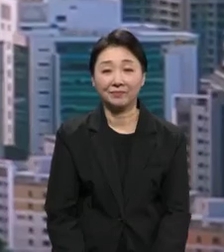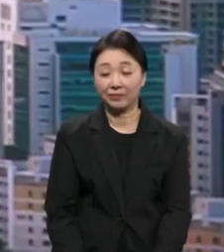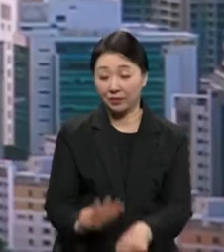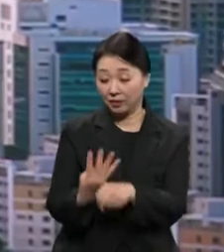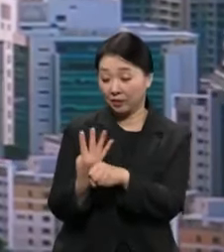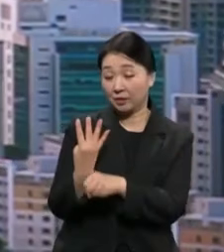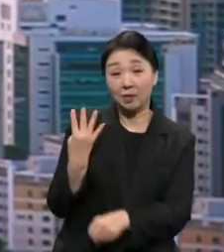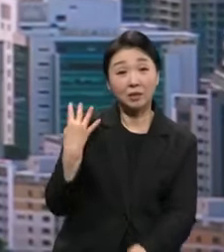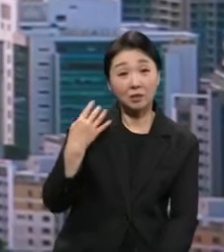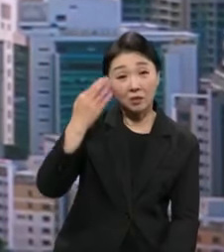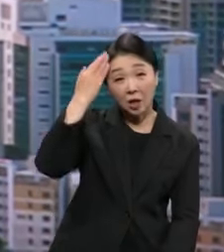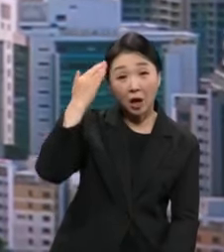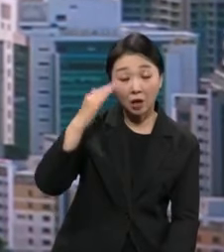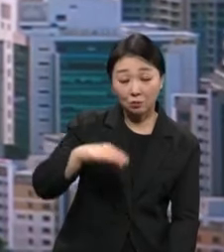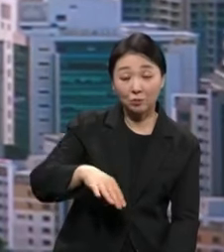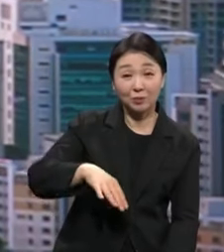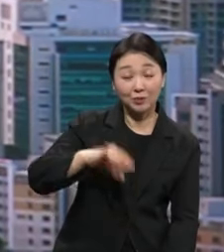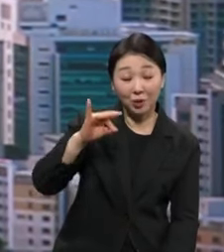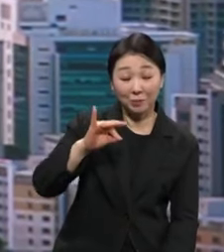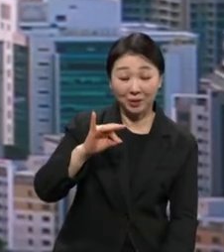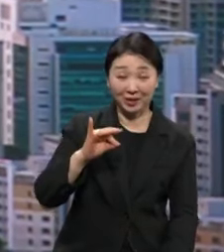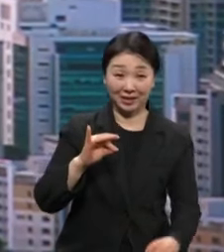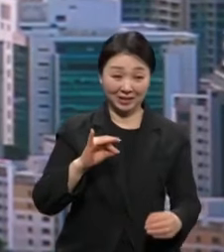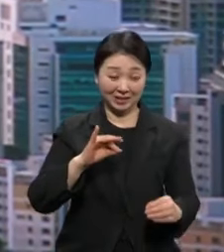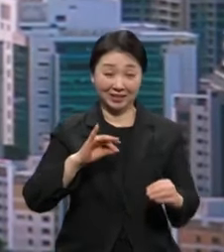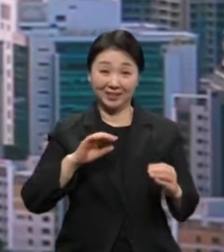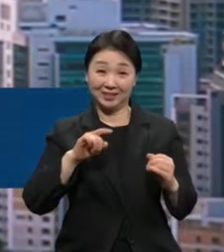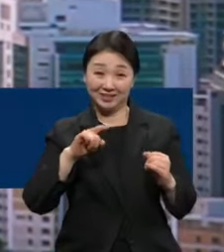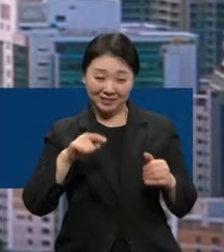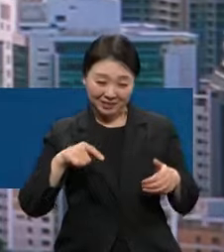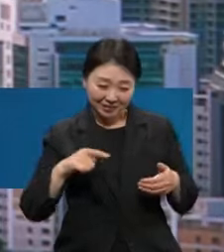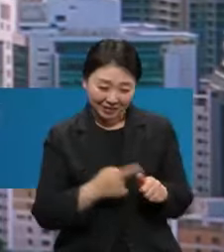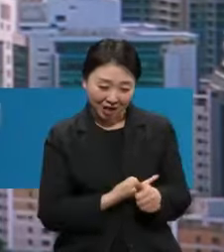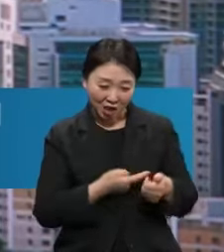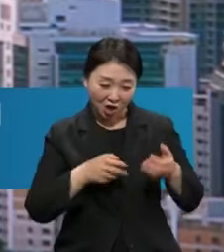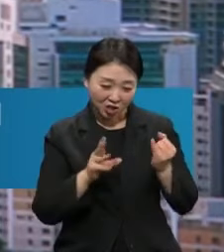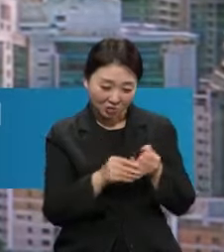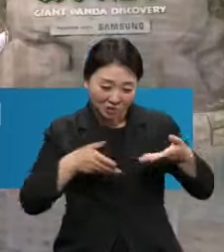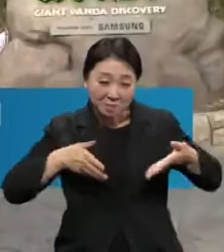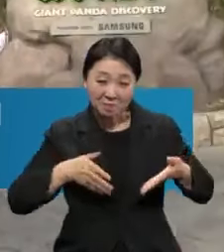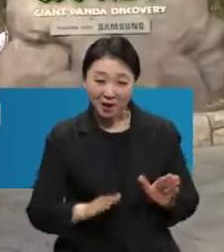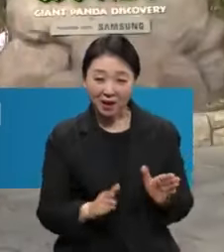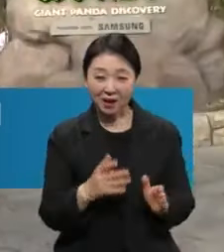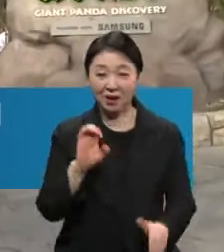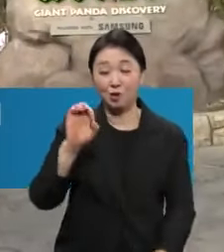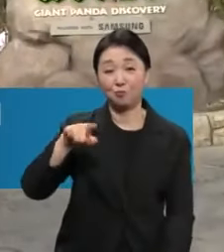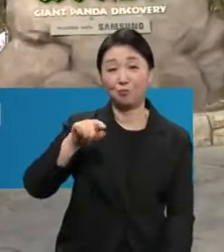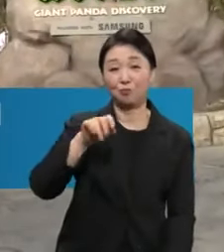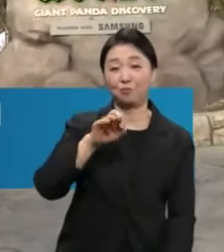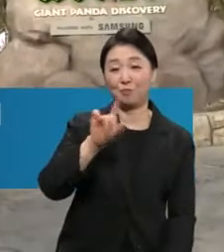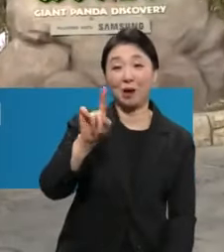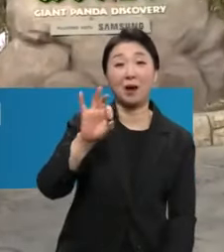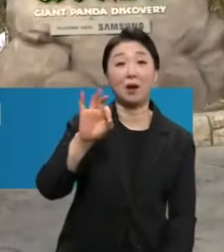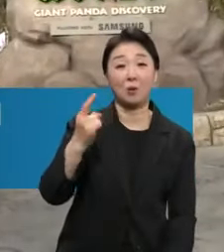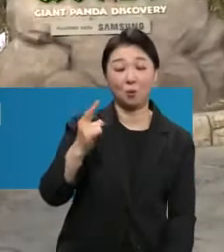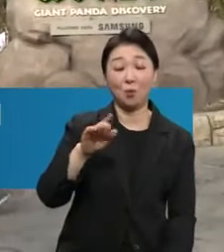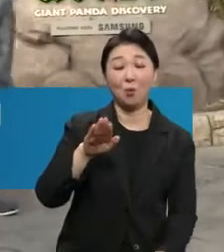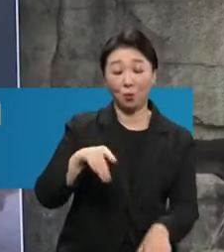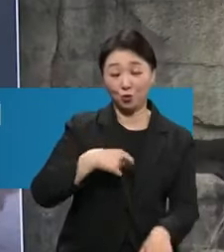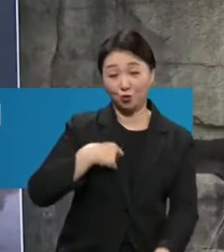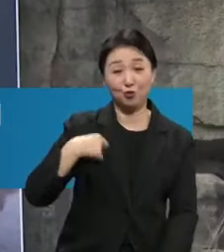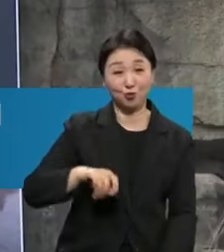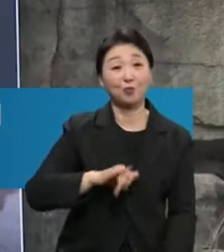4년 전 국내 최초 자연 번식으로 태어난 자이언트 판다 푸바오가 오늘 중국으로 떠납니다 항공 케이지 적응